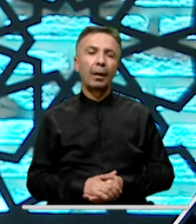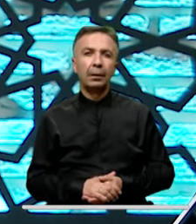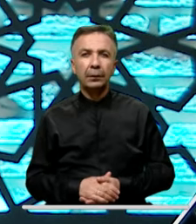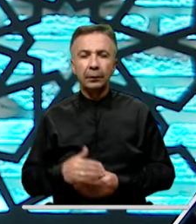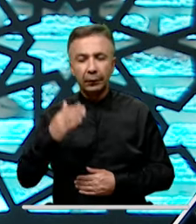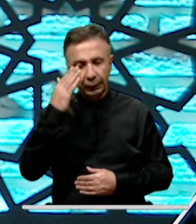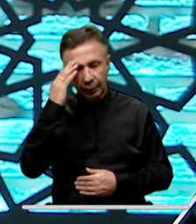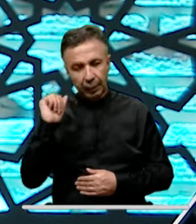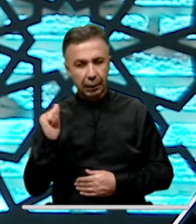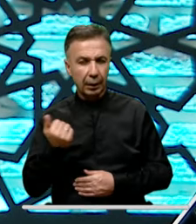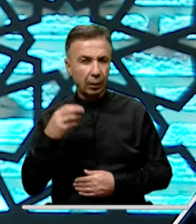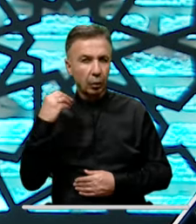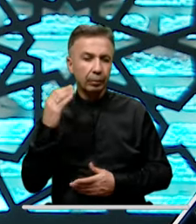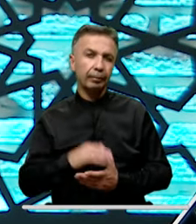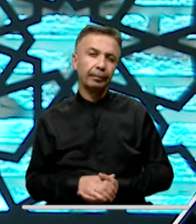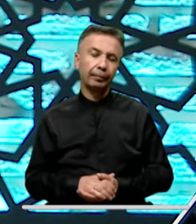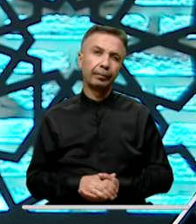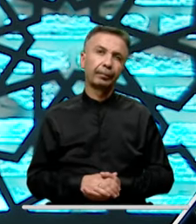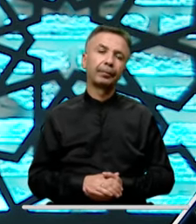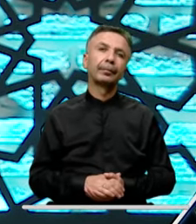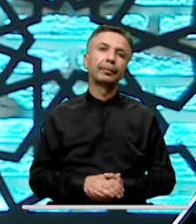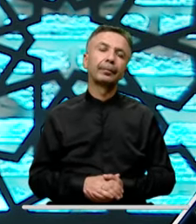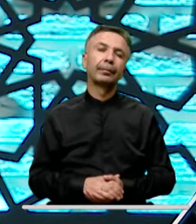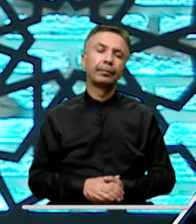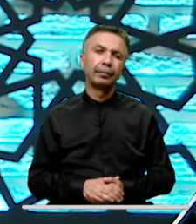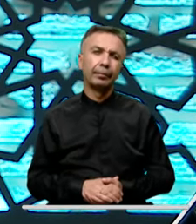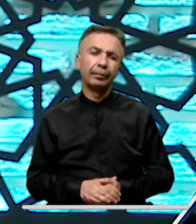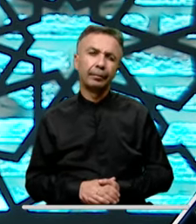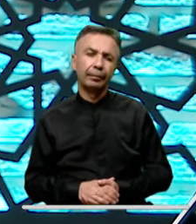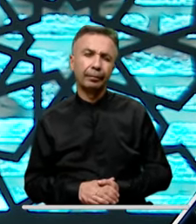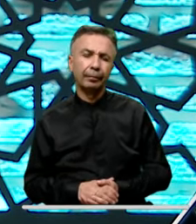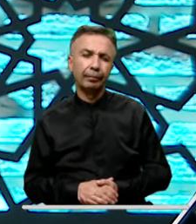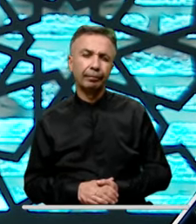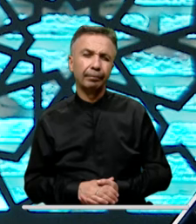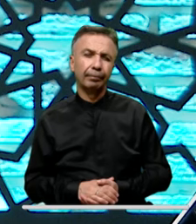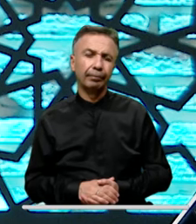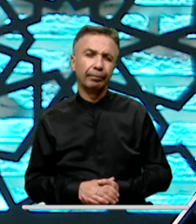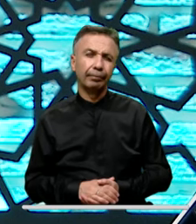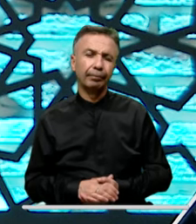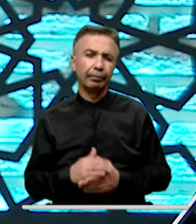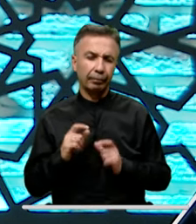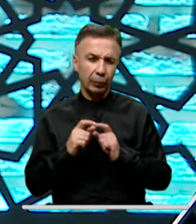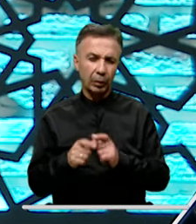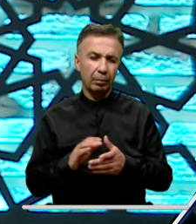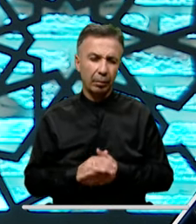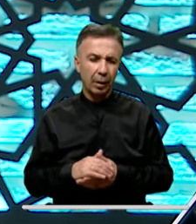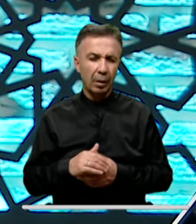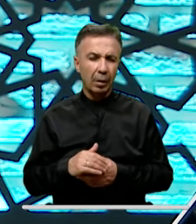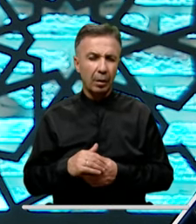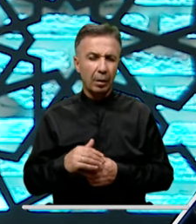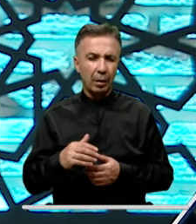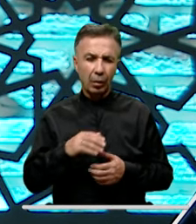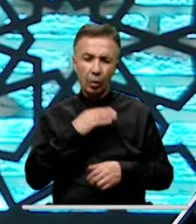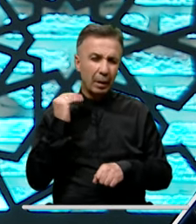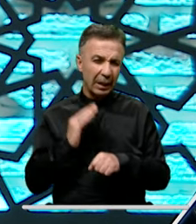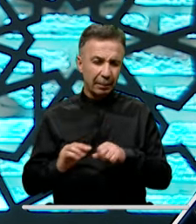Selamünaleyküm değerli hocalar. Ve aleykümselam. Hayırlı akşamlar. Aynı yayında. Hocam kurban ve vekalet ile ilgili sorum olacaktı da. Buyurun,